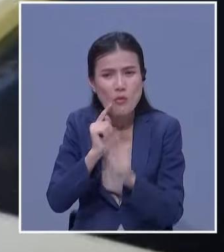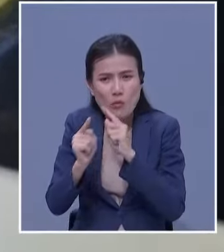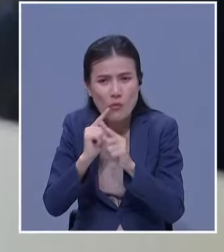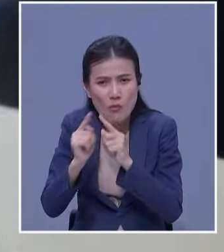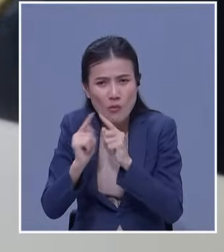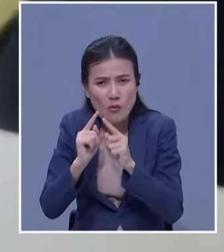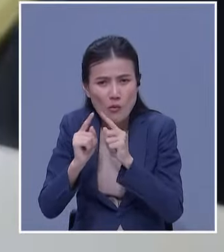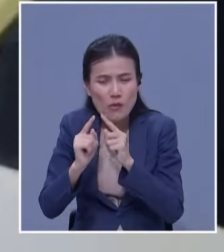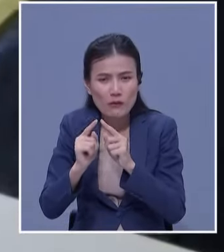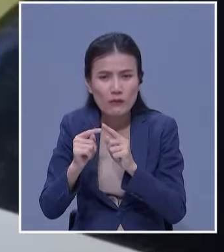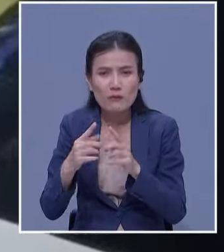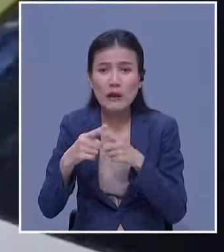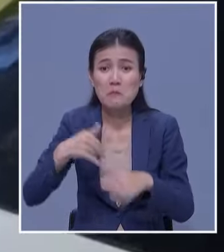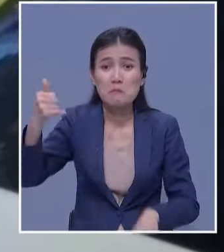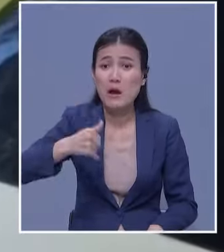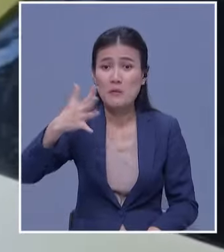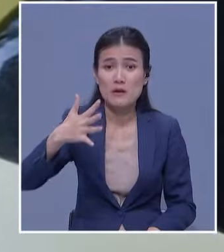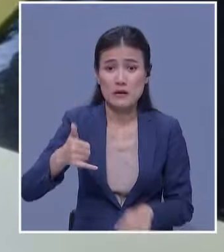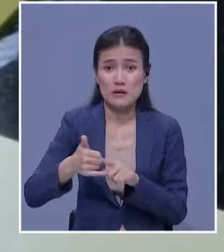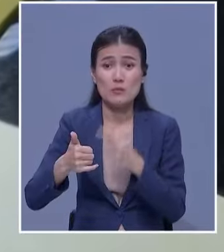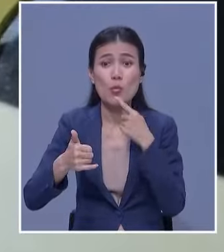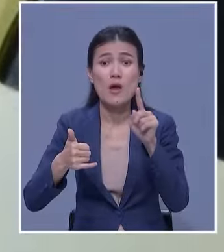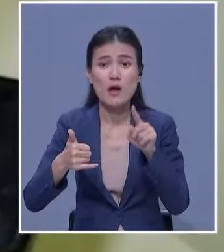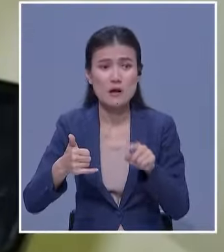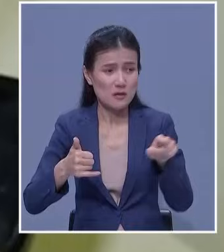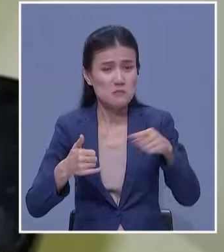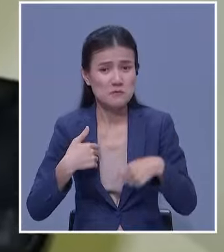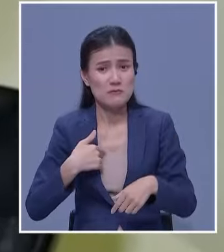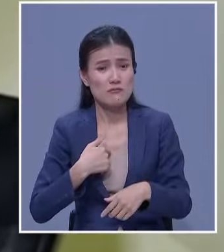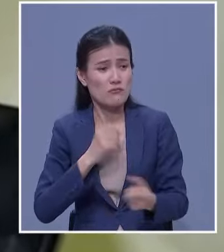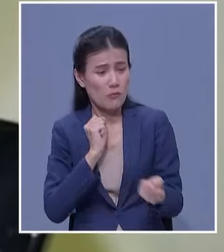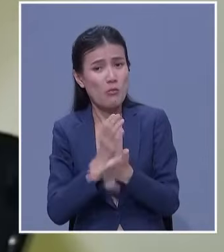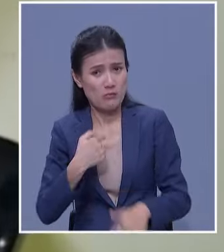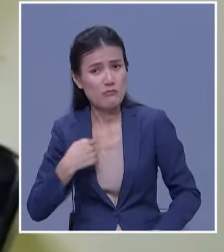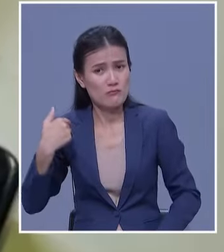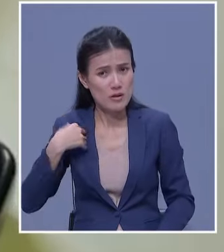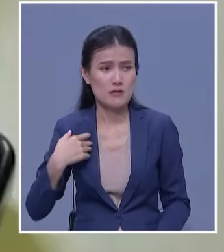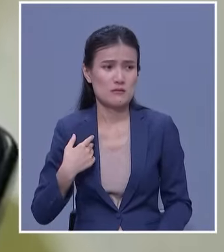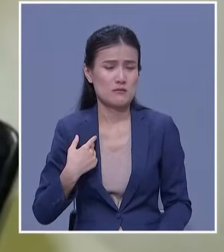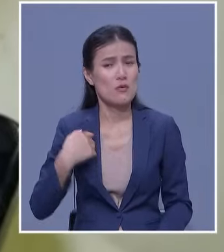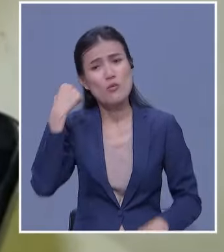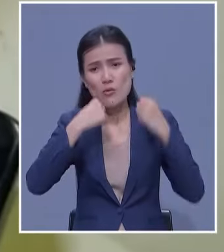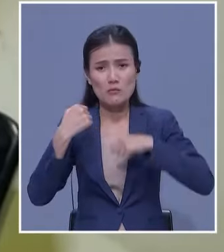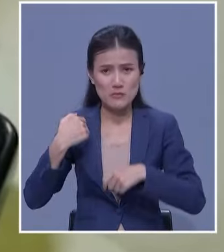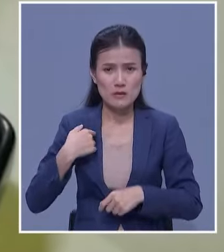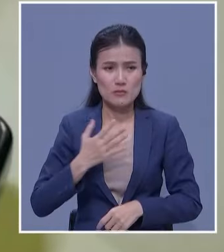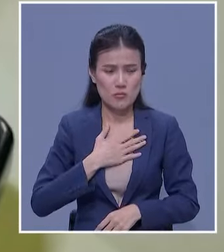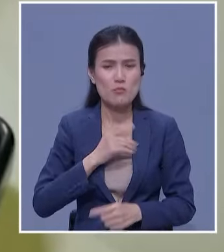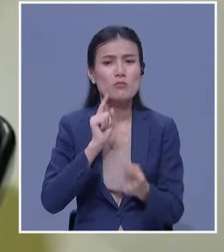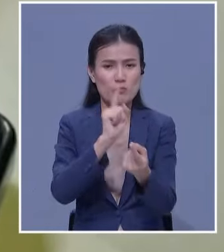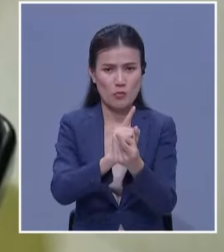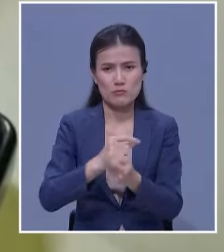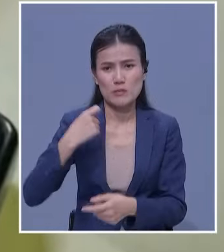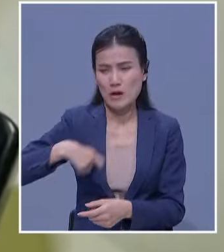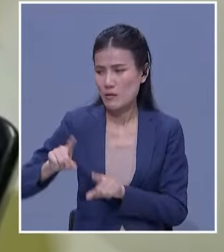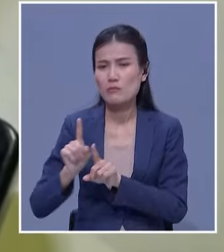พักมาอ้างว่าตัวเองเนี่ยถูกขู่ทำร้ายเหมือนกันบอกแค่ว่าจะเข้ามามอบตัวพร้อมกับทนายความฟังคุณแม่นะคะ